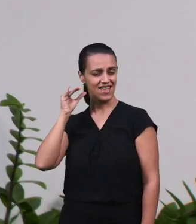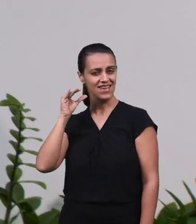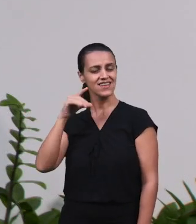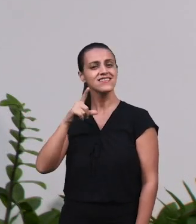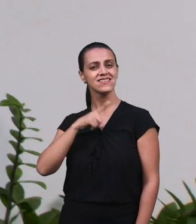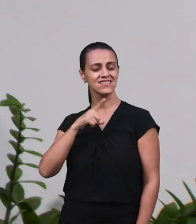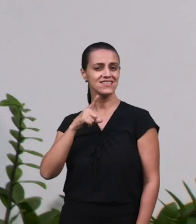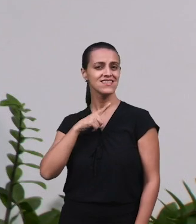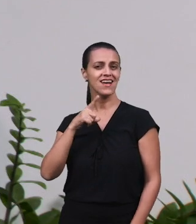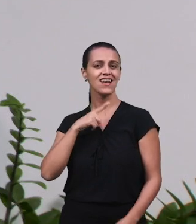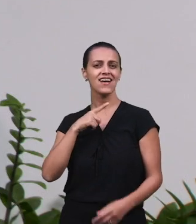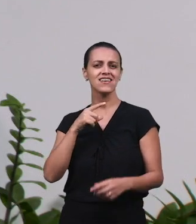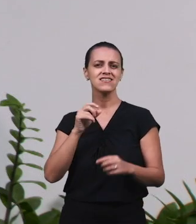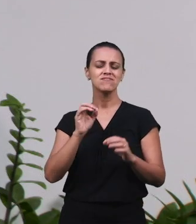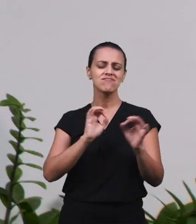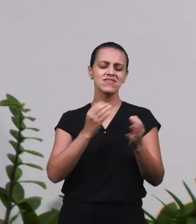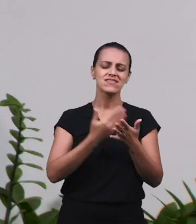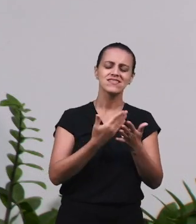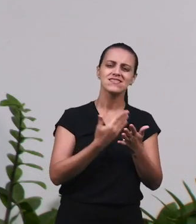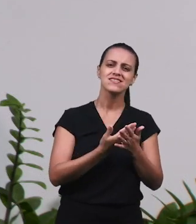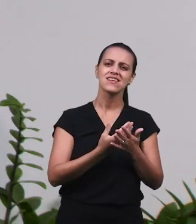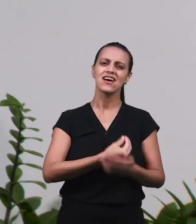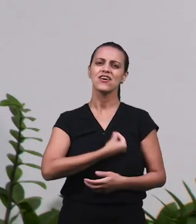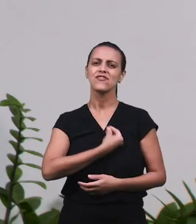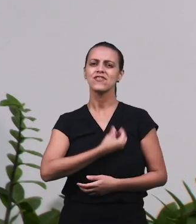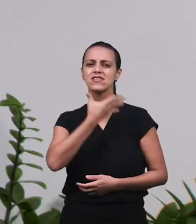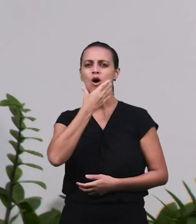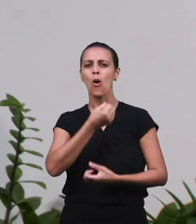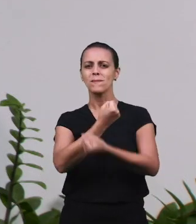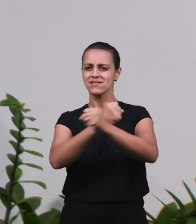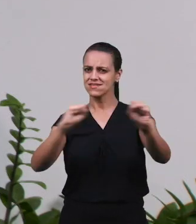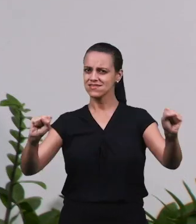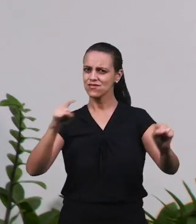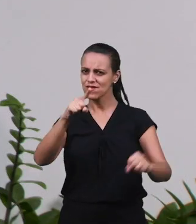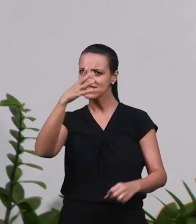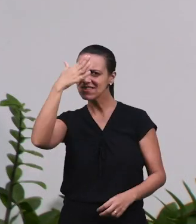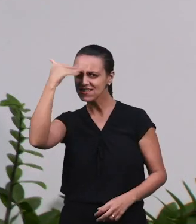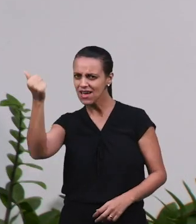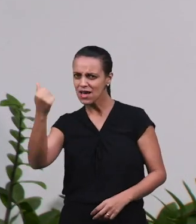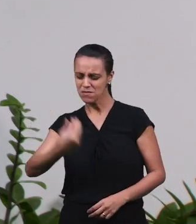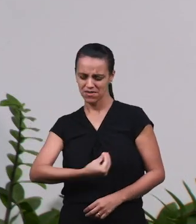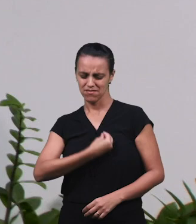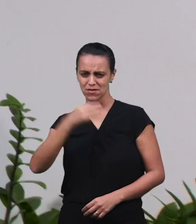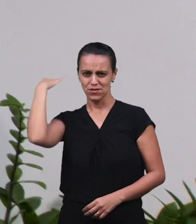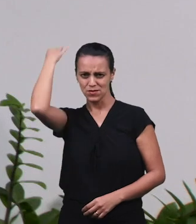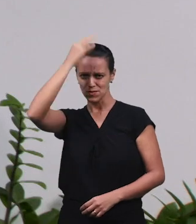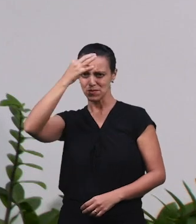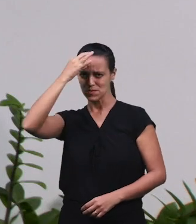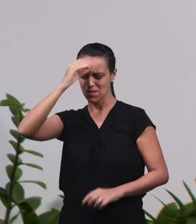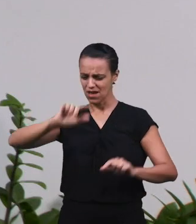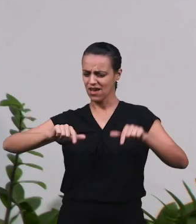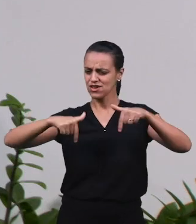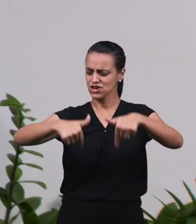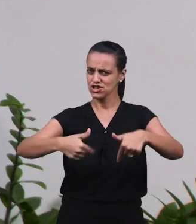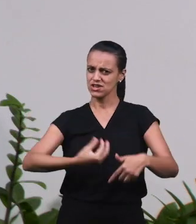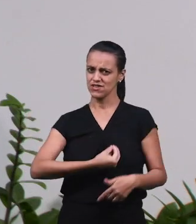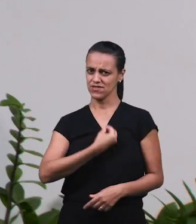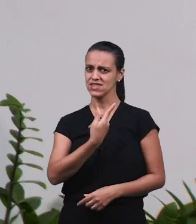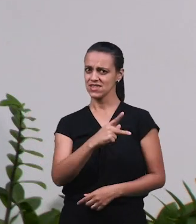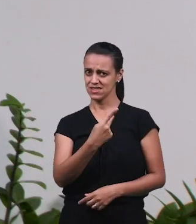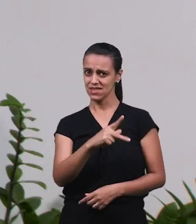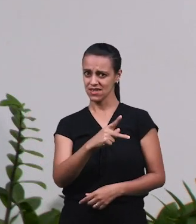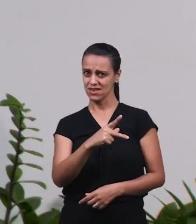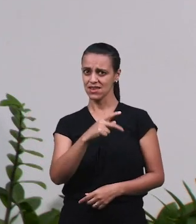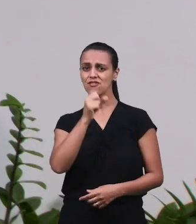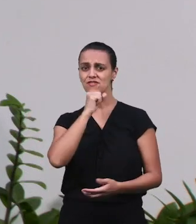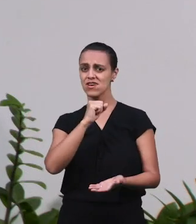pendant ces dernières semaines dans la vie de Samson. Vous savez que l'Esprit de Dieu agissait dans la vie de ce personnage de la Bible, même pendant